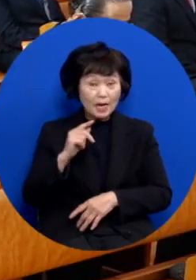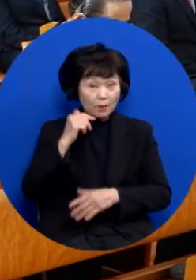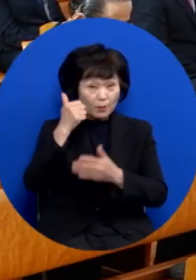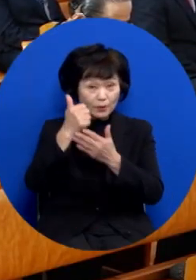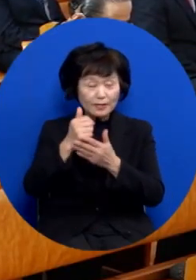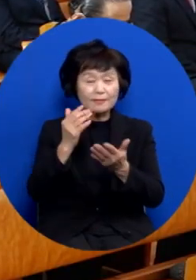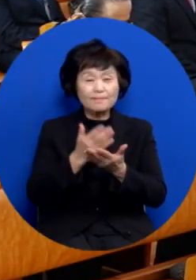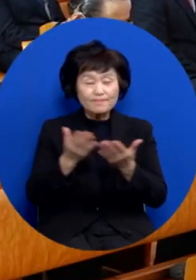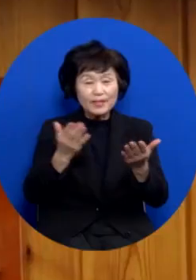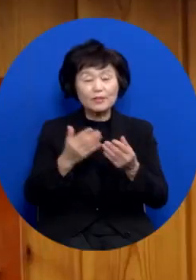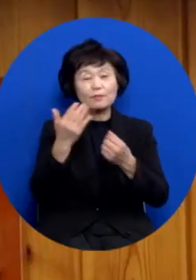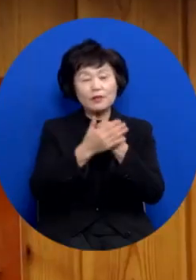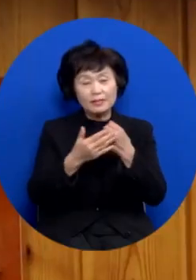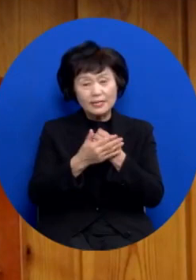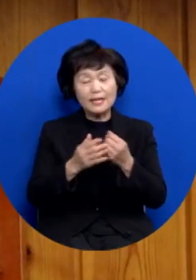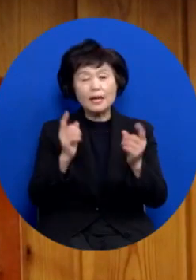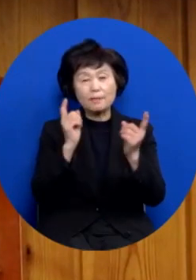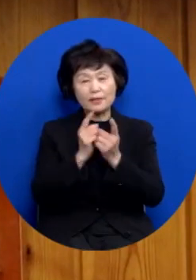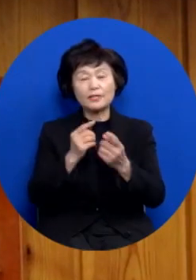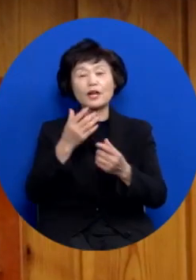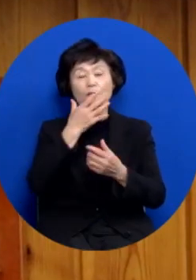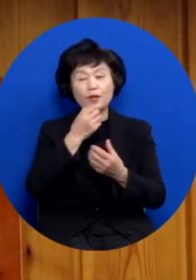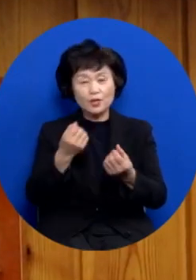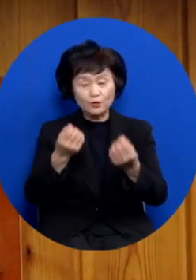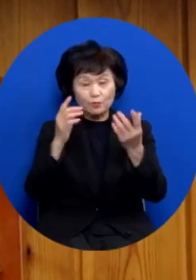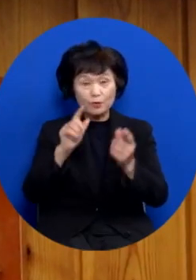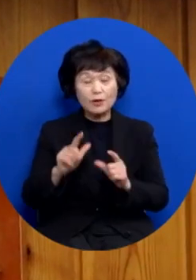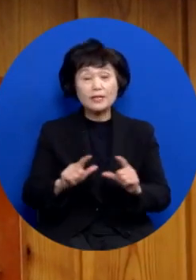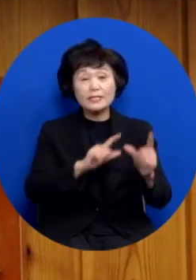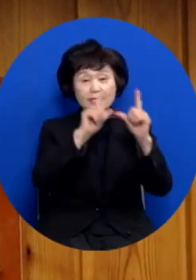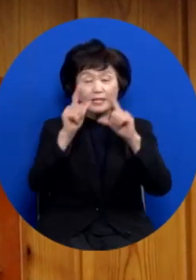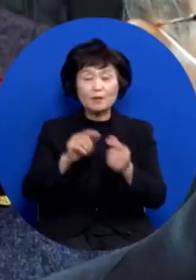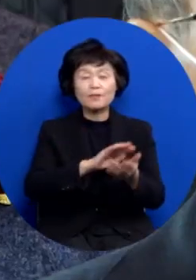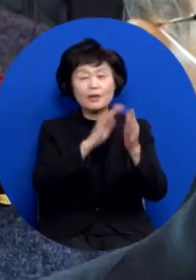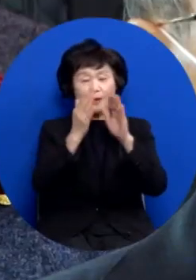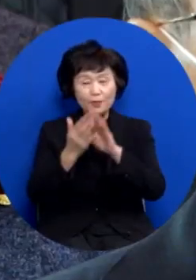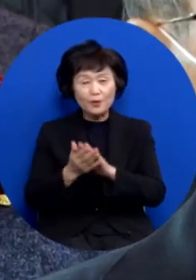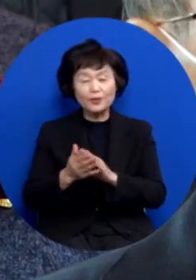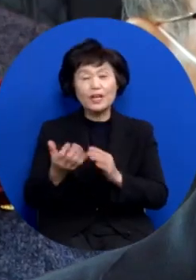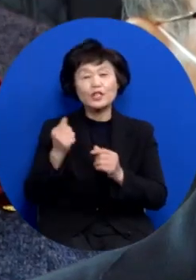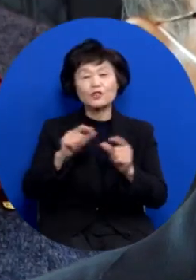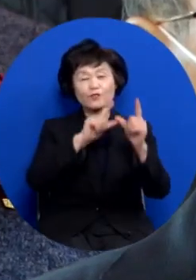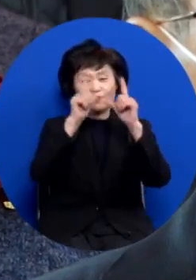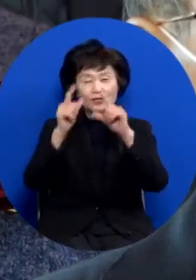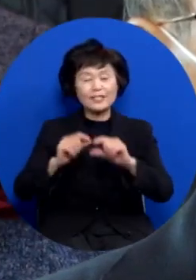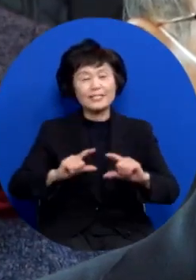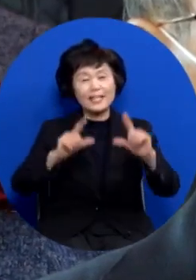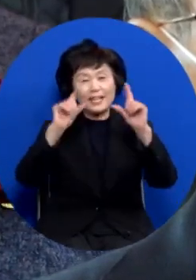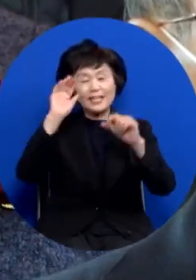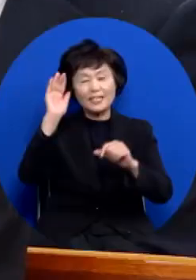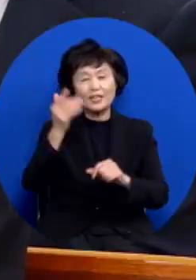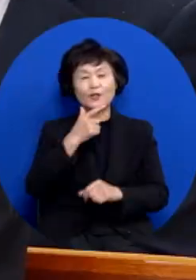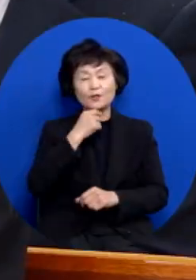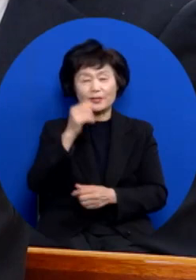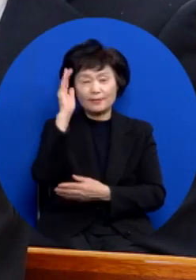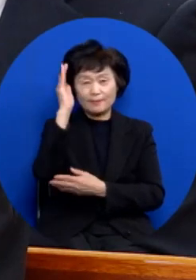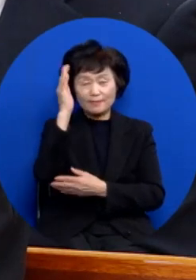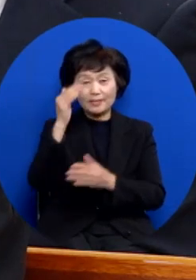나눔의 은혜와 만남의 축복, 삶의 변화를 누리는 한 해가 되길 바란다고 전했습니다. 이어